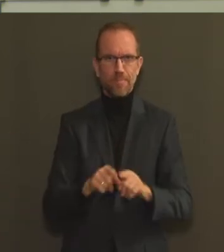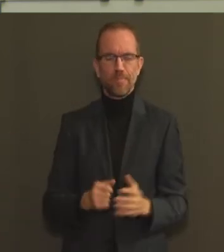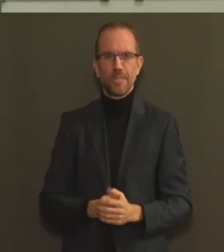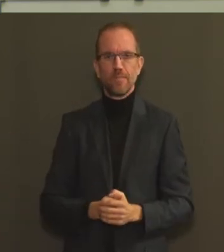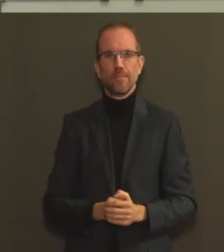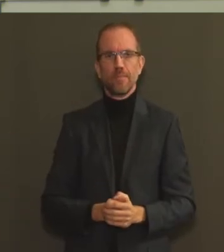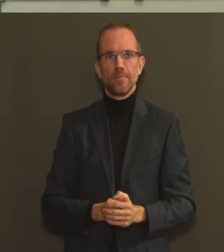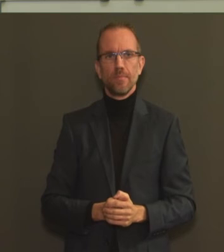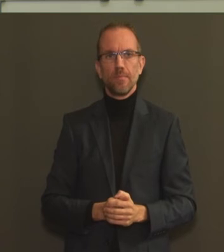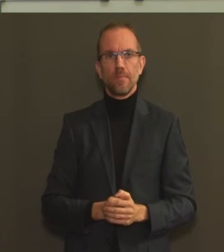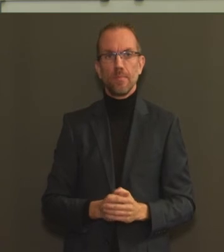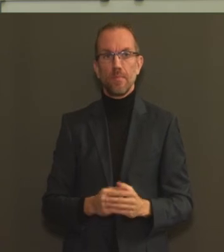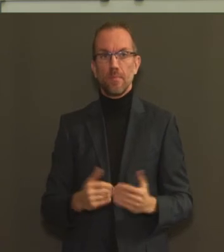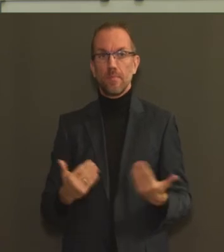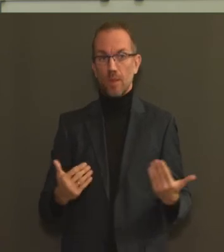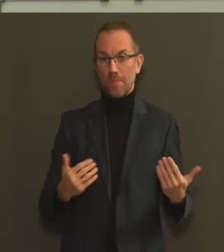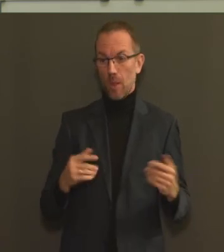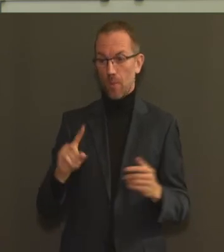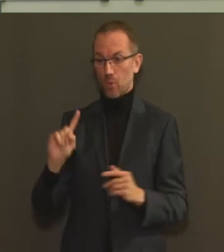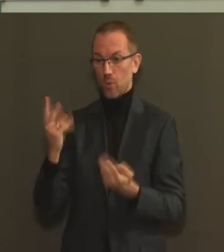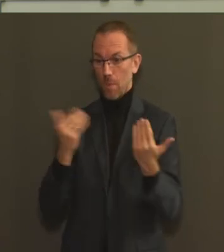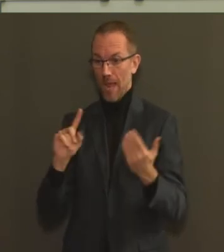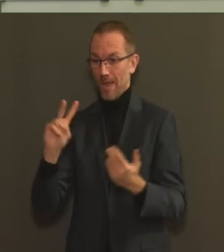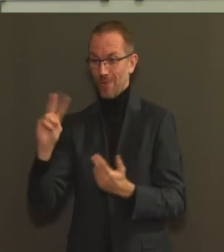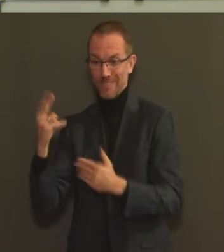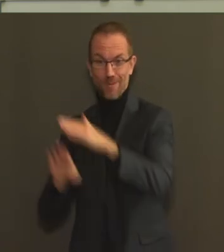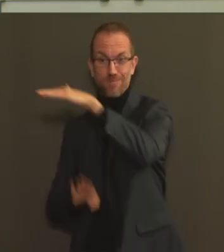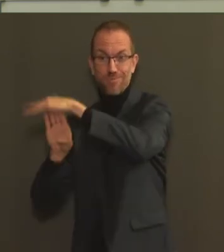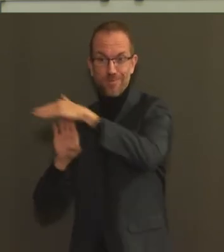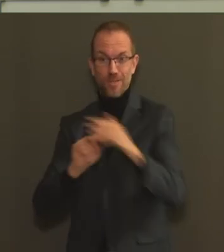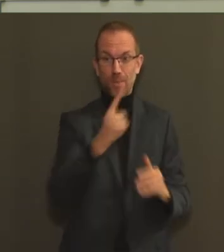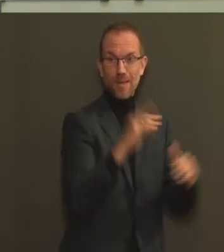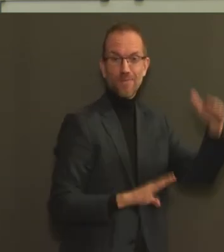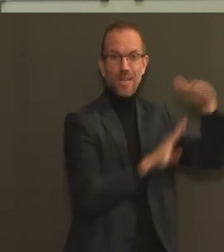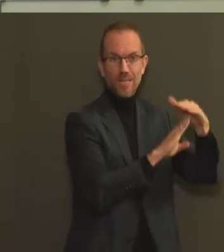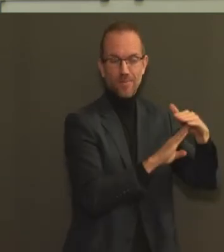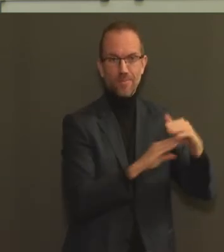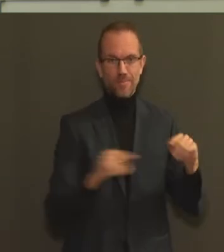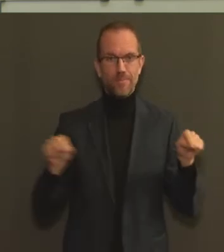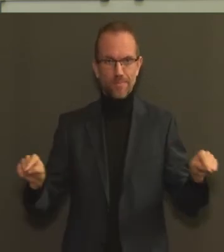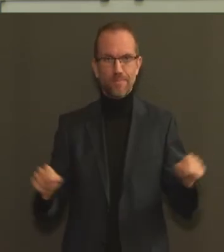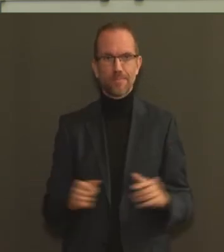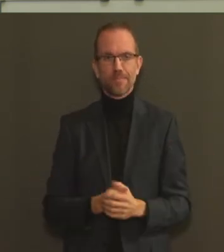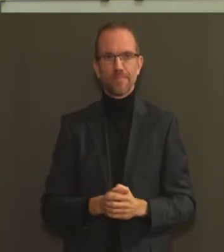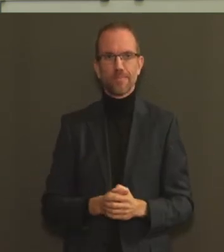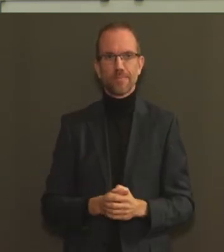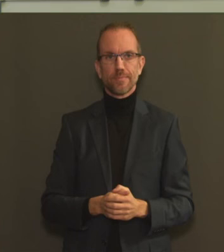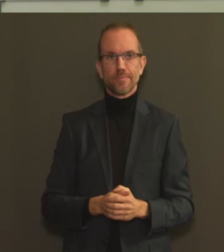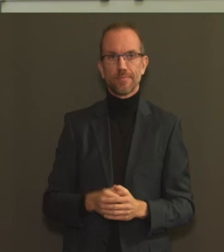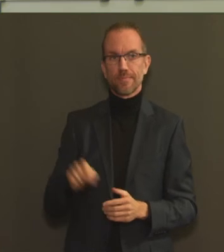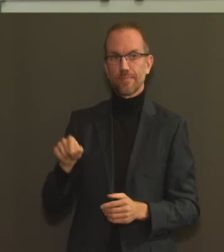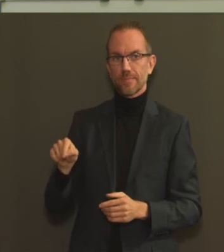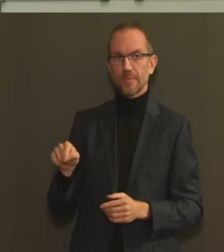deuxième vague à la première vague, on constate qu'il y a eu 52% des décès lors de la deuxième vague